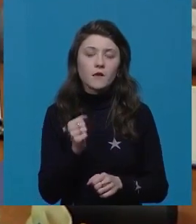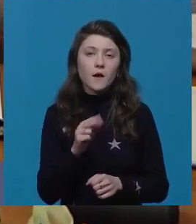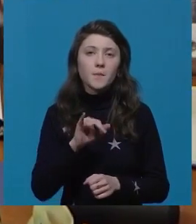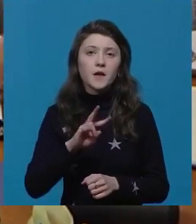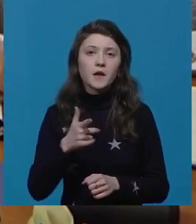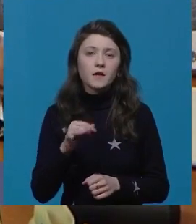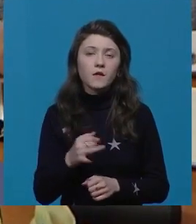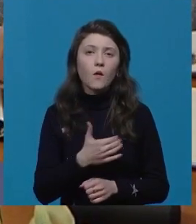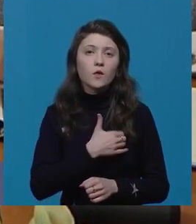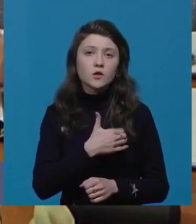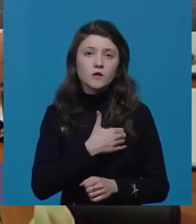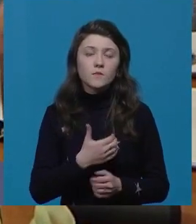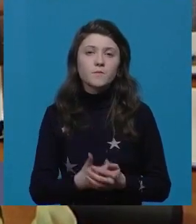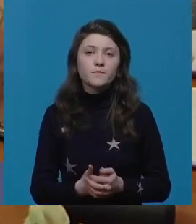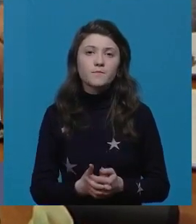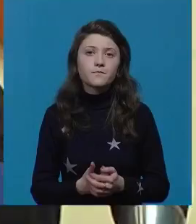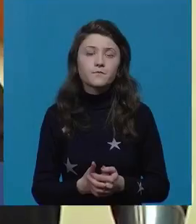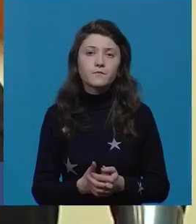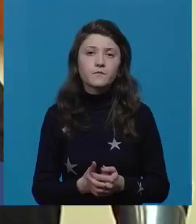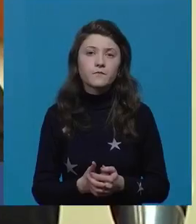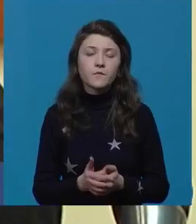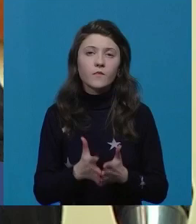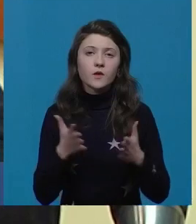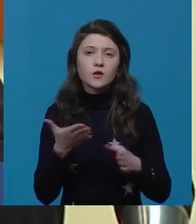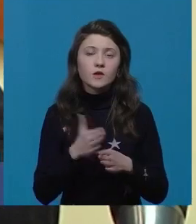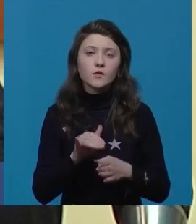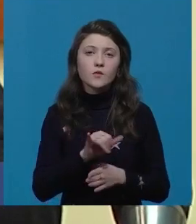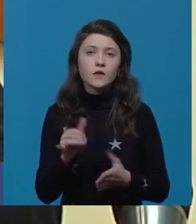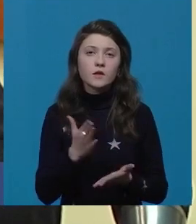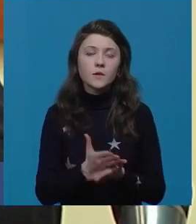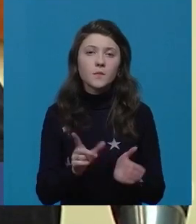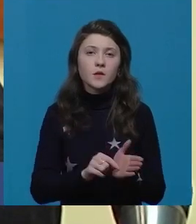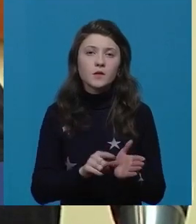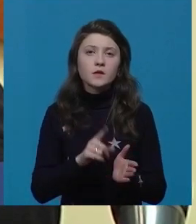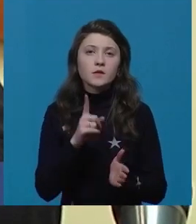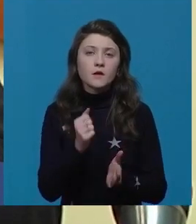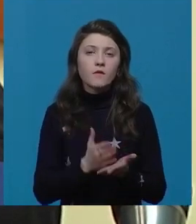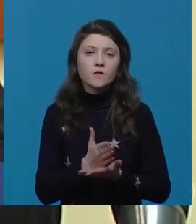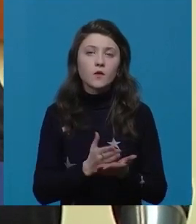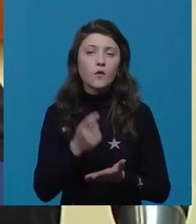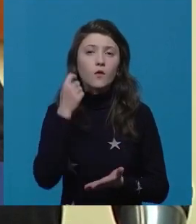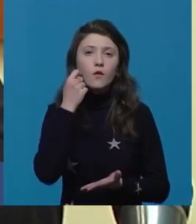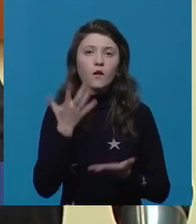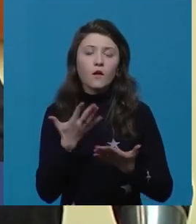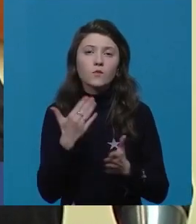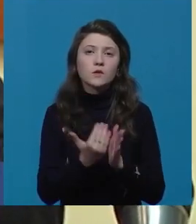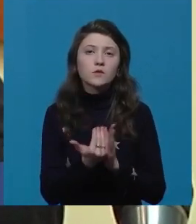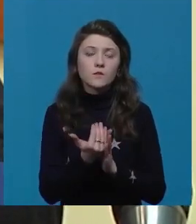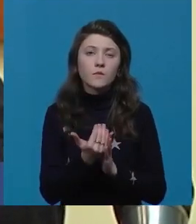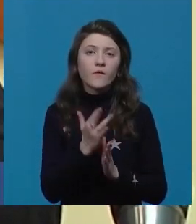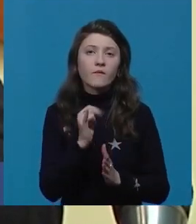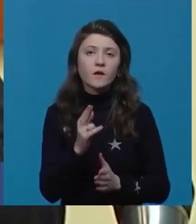Хоча значна з них частина є фактично пенсіонерами за вислугою років, але вже досягла пенсійного віку, тобто є